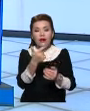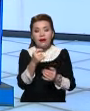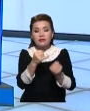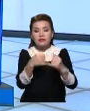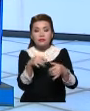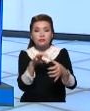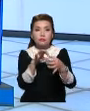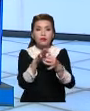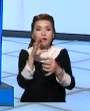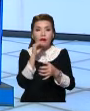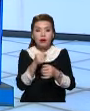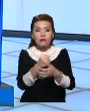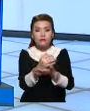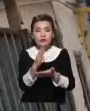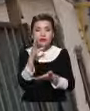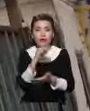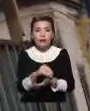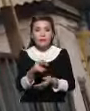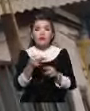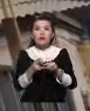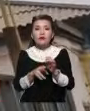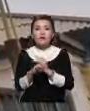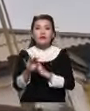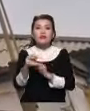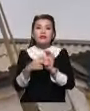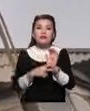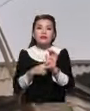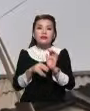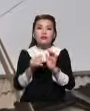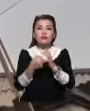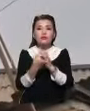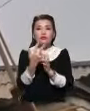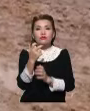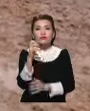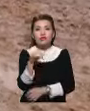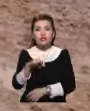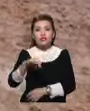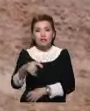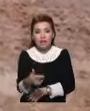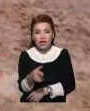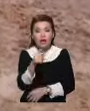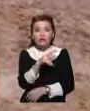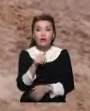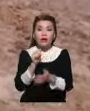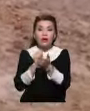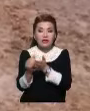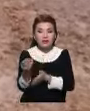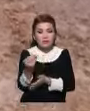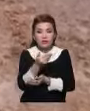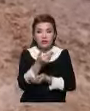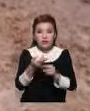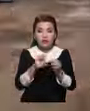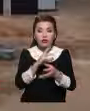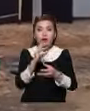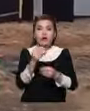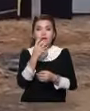ускоренное получение тех условий. Маржа варьировалась в размере от 70 до 300 тысяч тенге. А те, кто отказался платить, остались в итоге